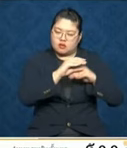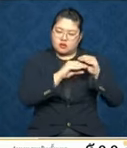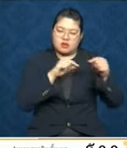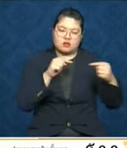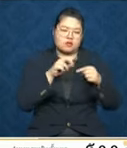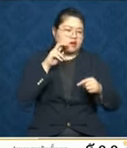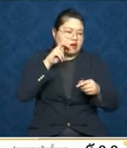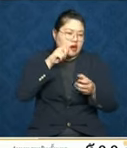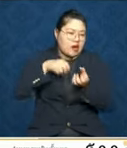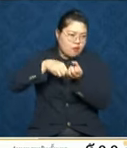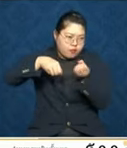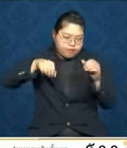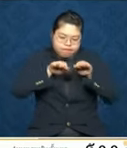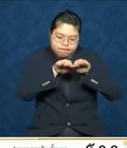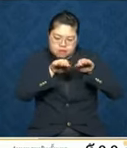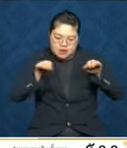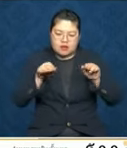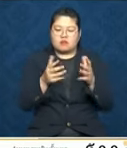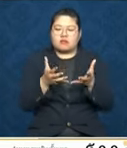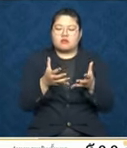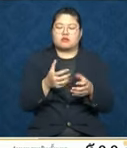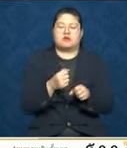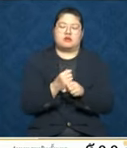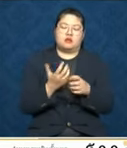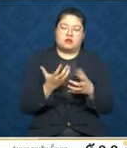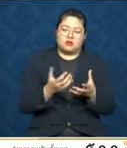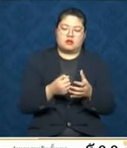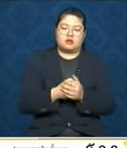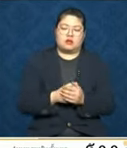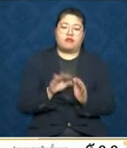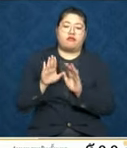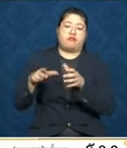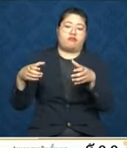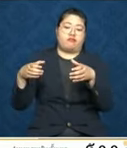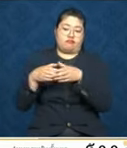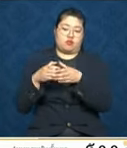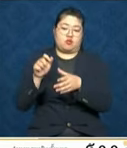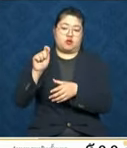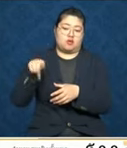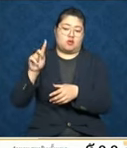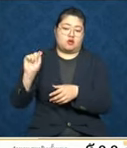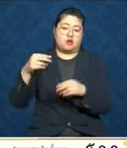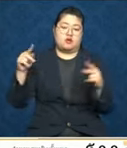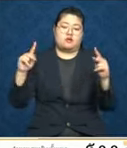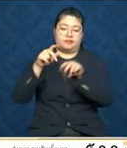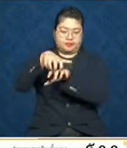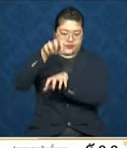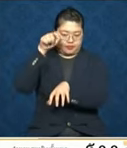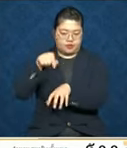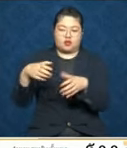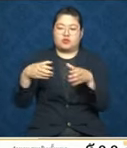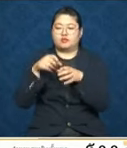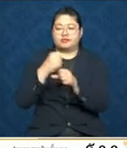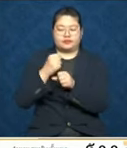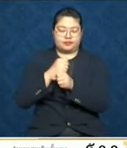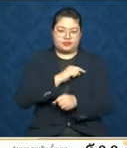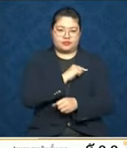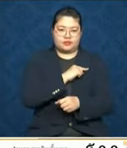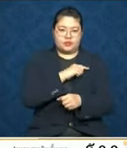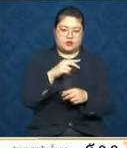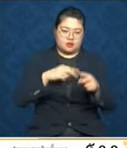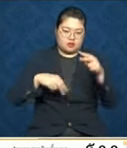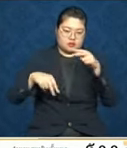ระบบประปาที่ได้มาตรฐานจึงขอนำเรียนไปยังกรมส่งเสริมการปกครองท้องถิ่นกระทรวงมหาดไทยและหน่วยงานที่เกี่ยวข้อง